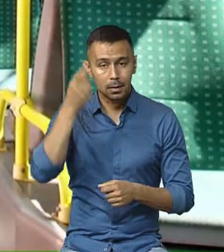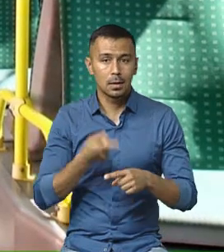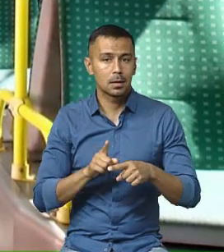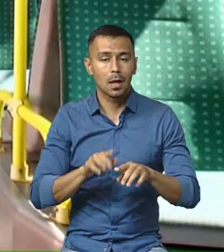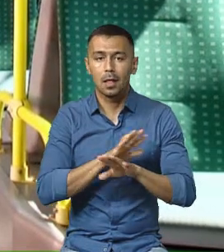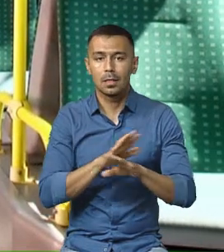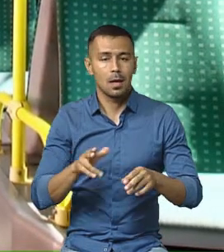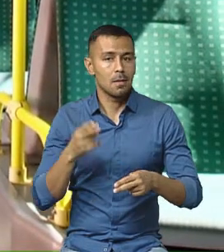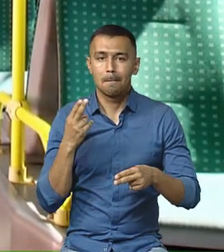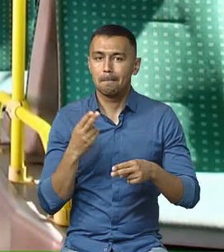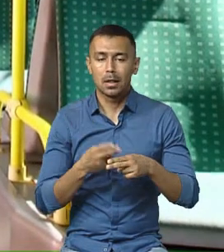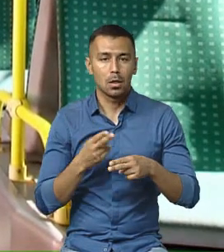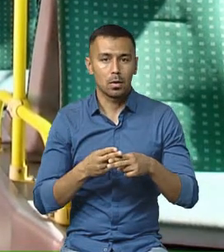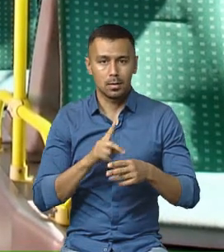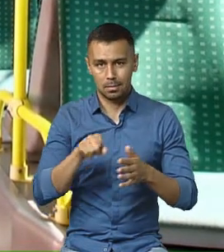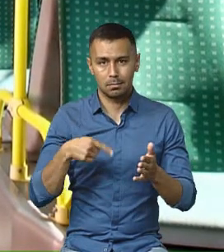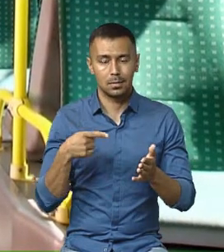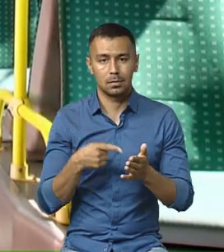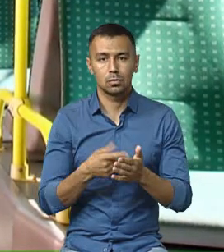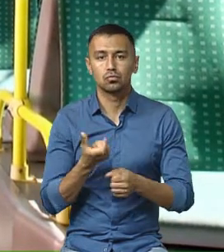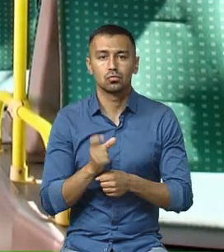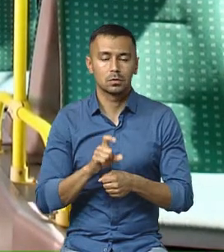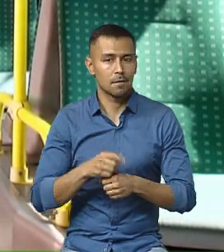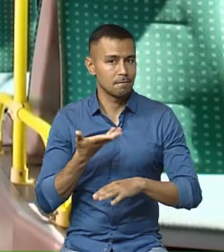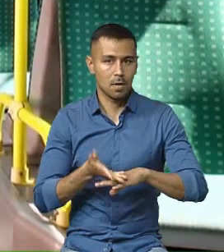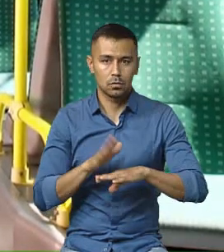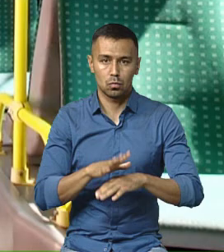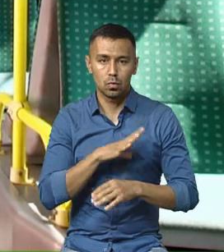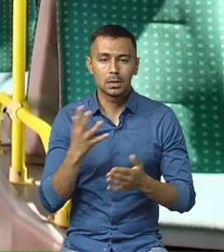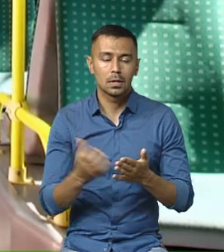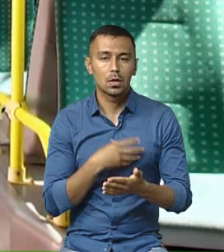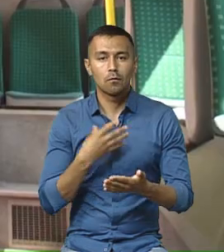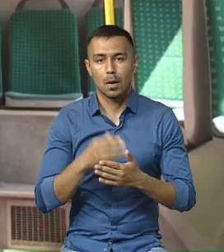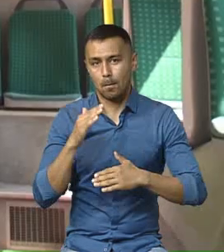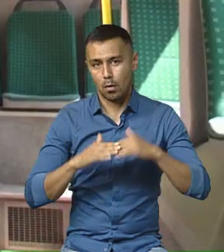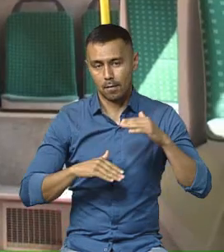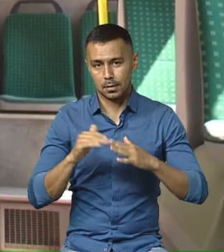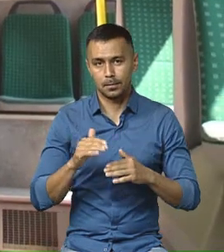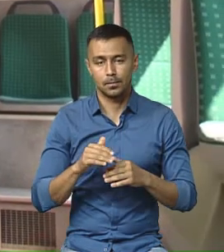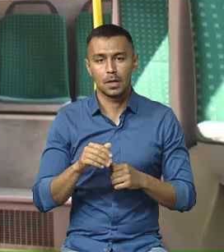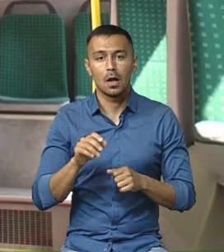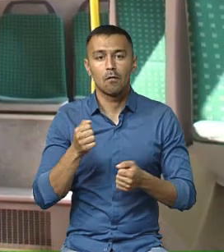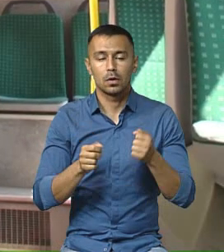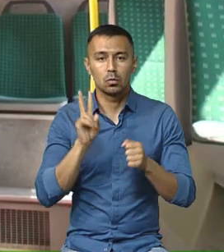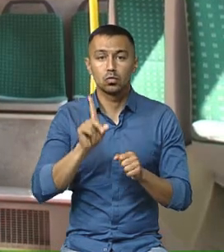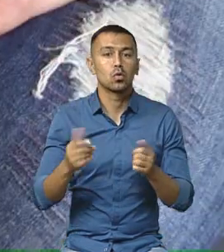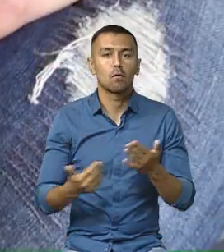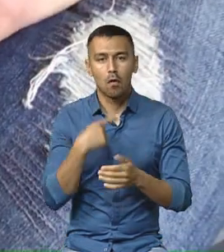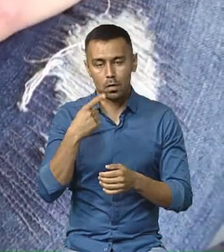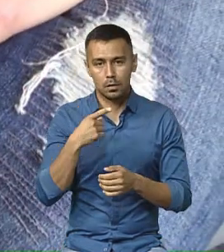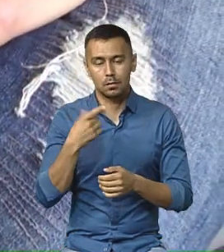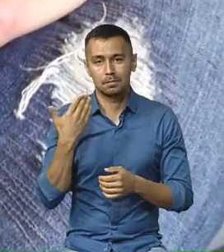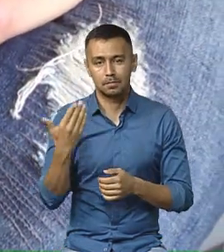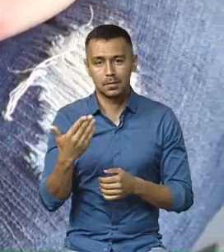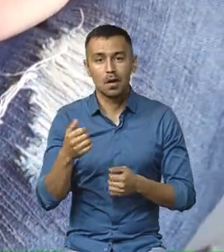не металургійне місто. Дуже тяжко було знайти по своїй професії. Водій тролейбусу щось нове, каже Ольга.